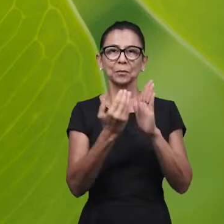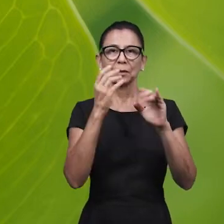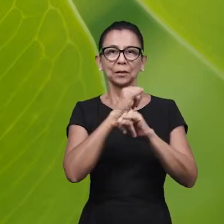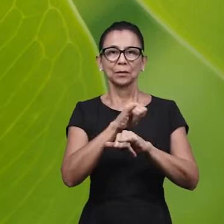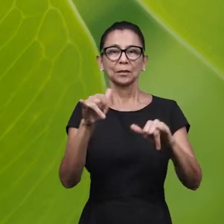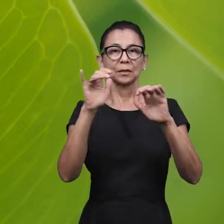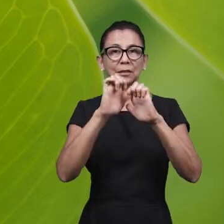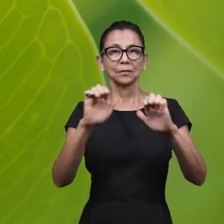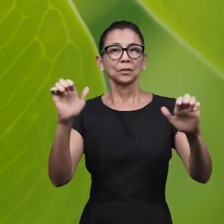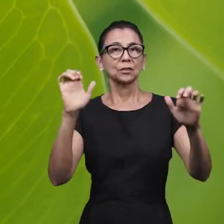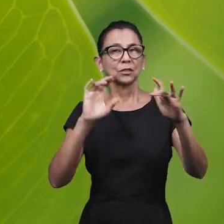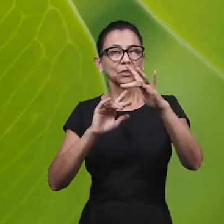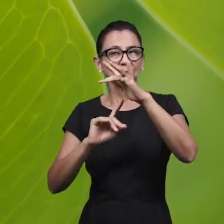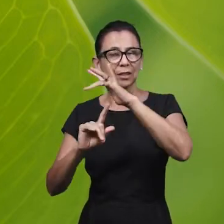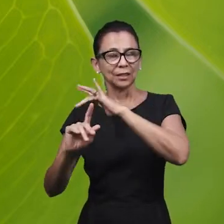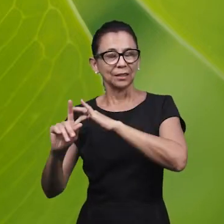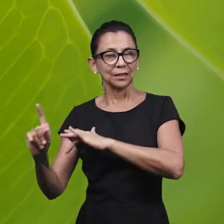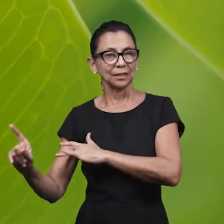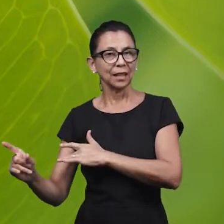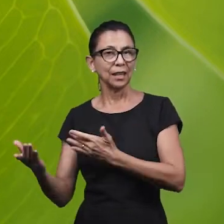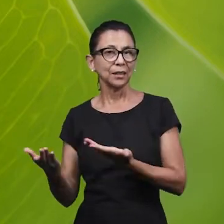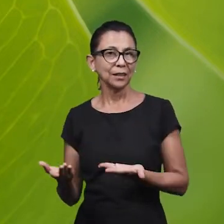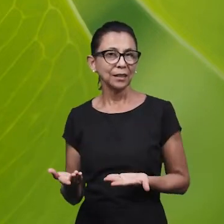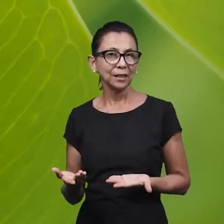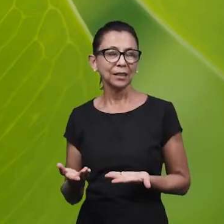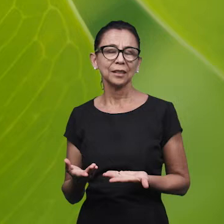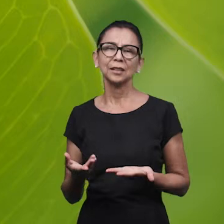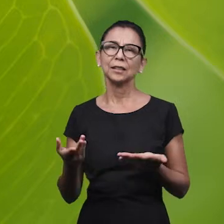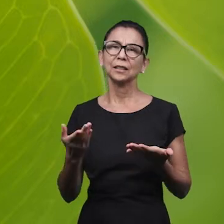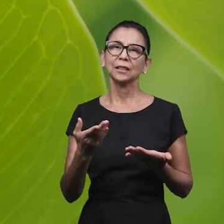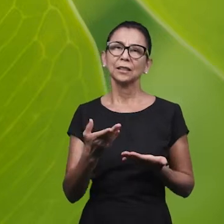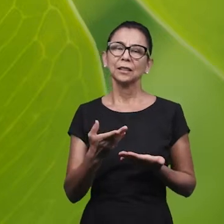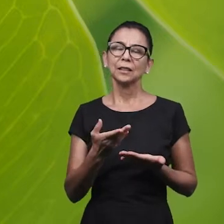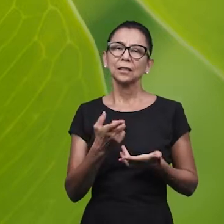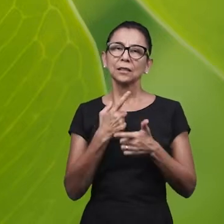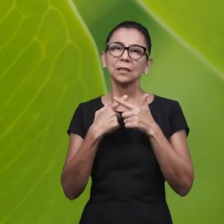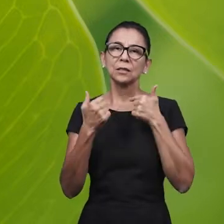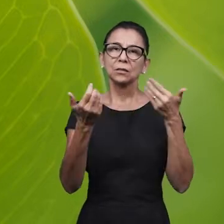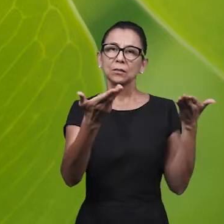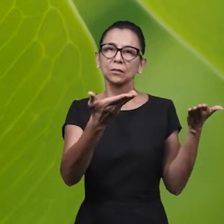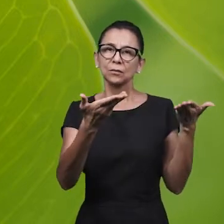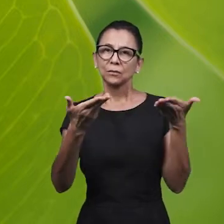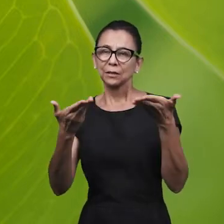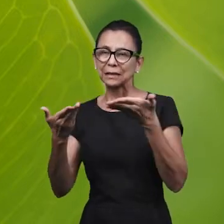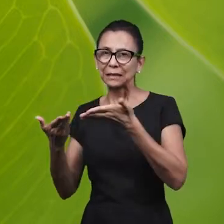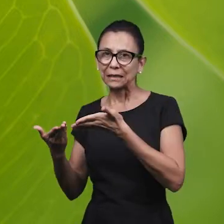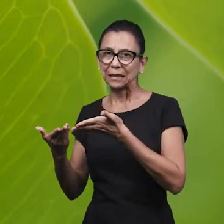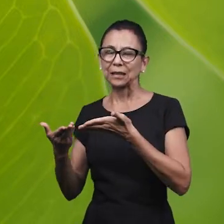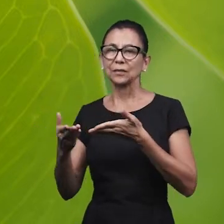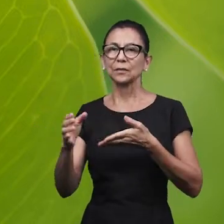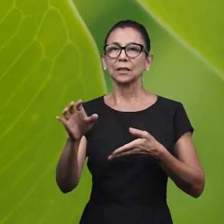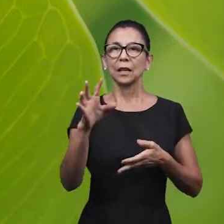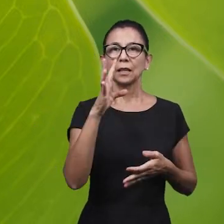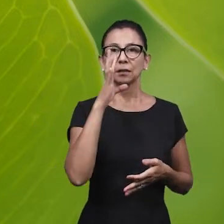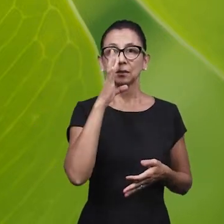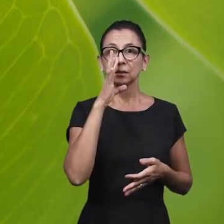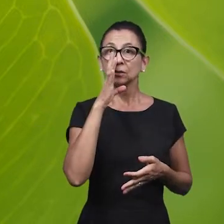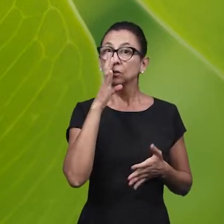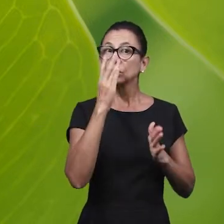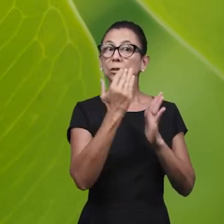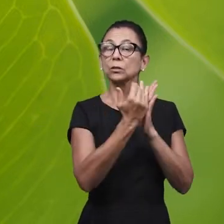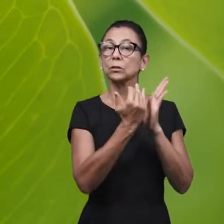l'évangile éternel. Et je veux vous faire une invitation afin que vous puissiez assister à la programmation parce que nous avons des